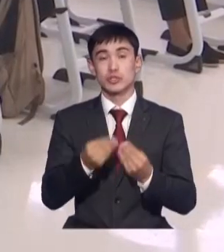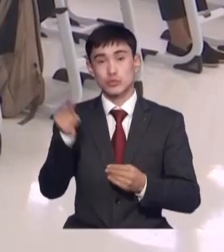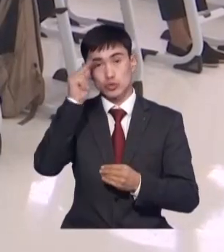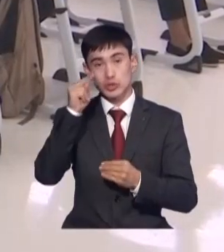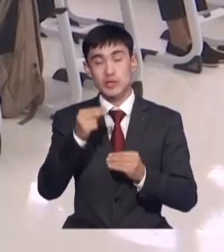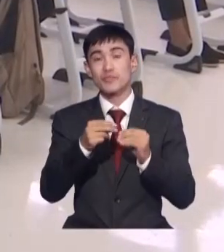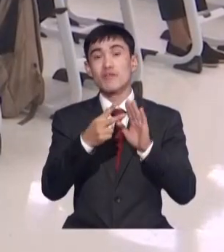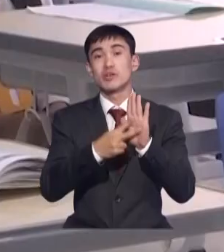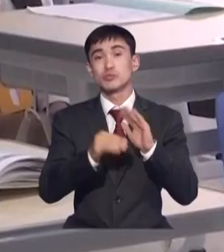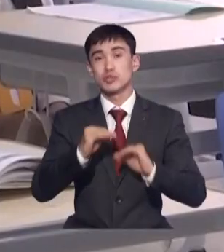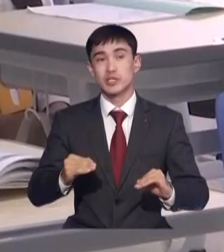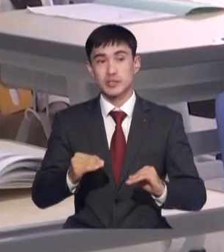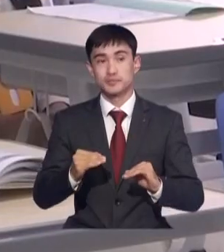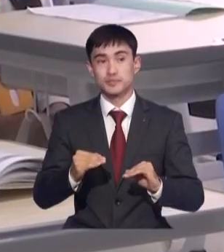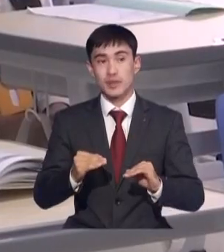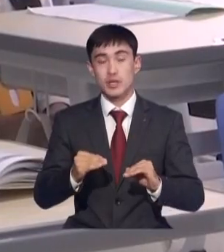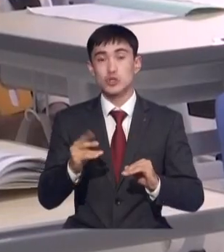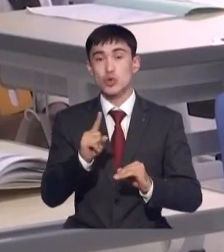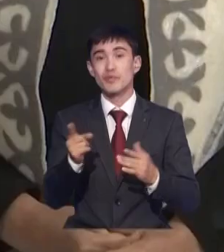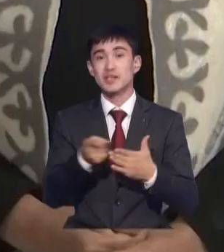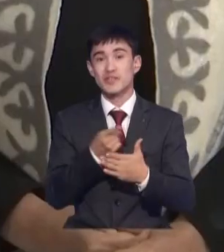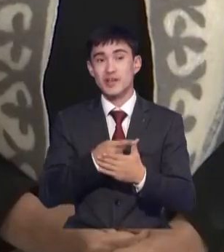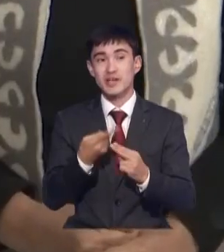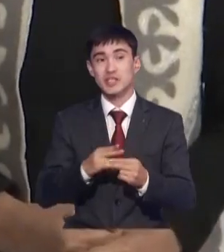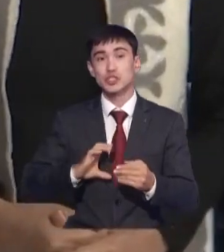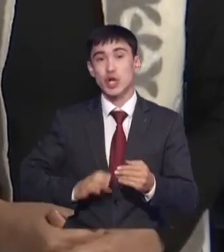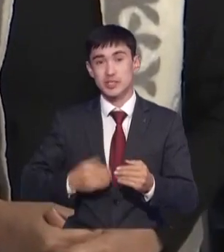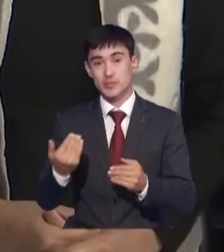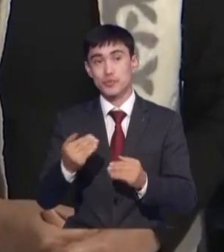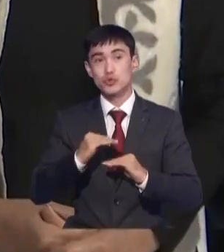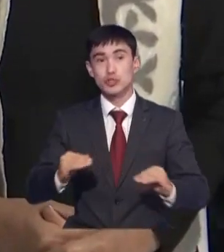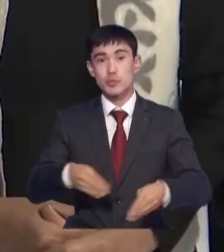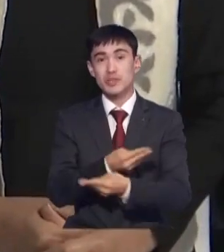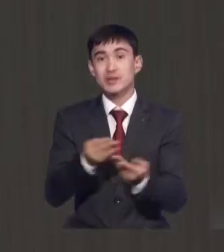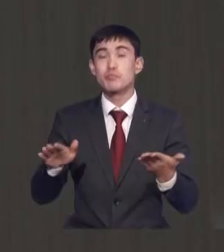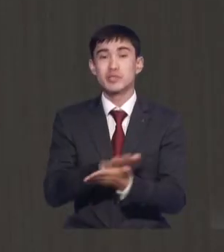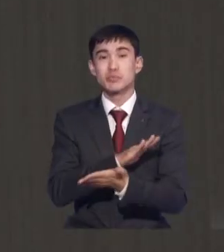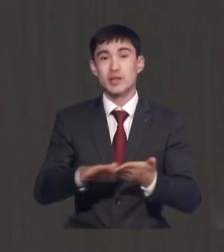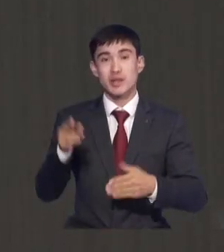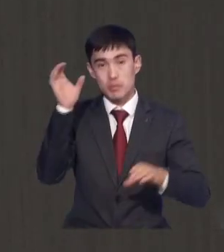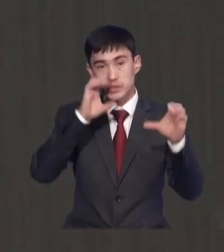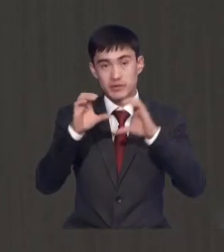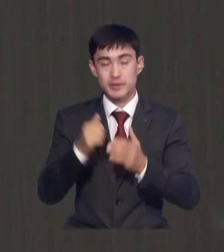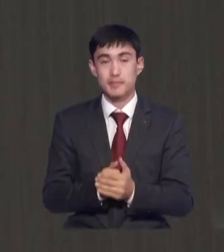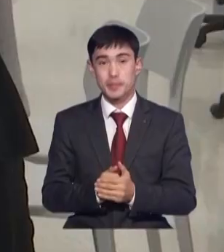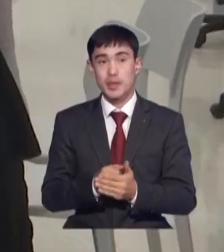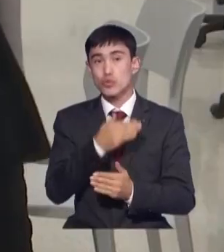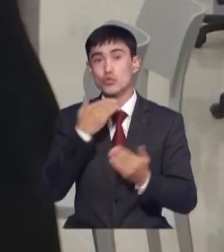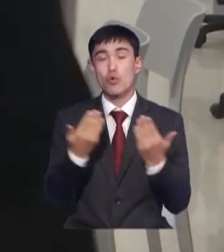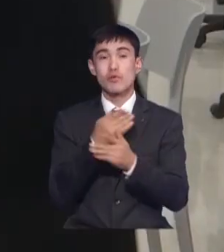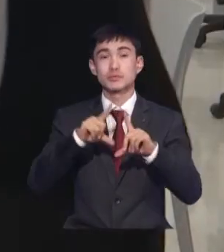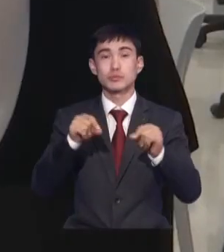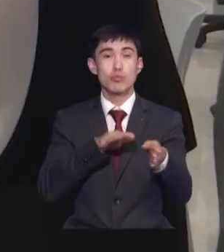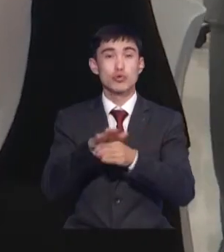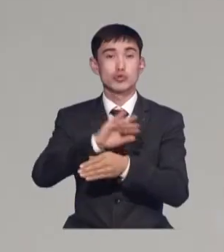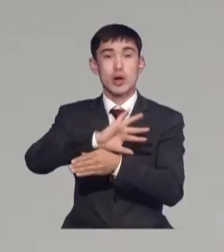учатся почти 800 детей. Несмотря на то, что название является частным, ученикам предоставляется бесплатное образование. Новый объект